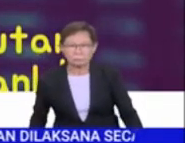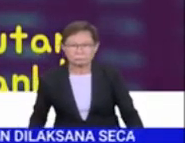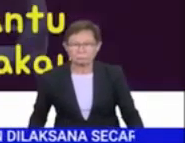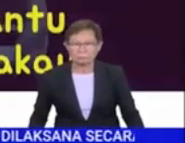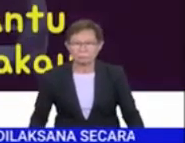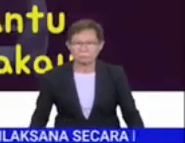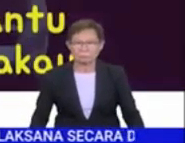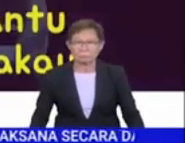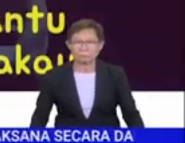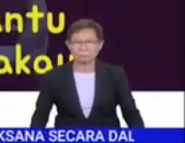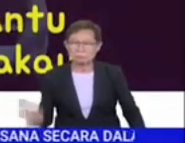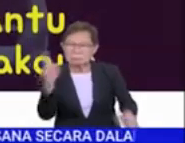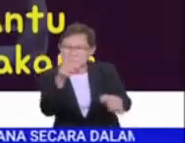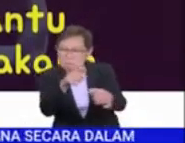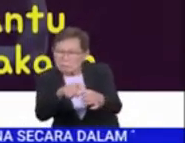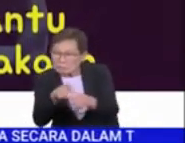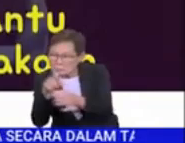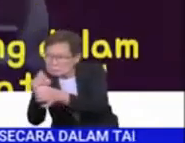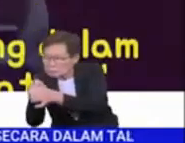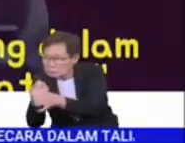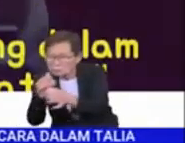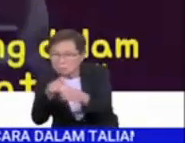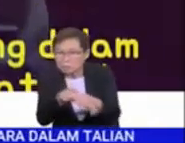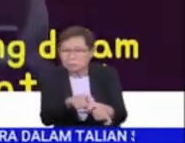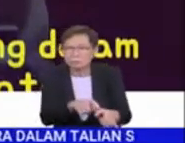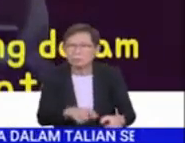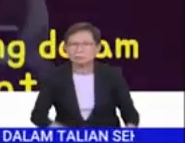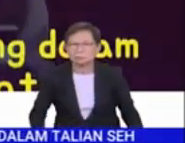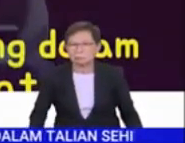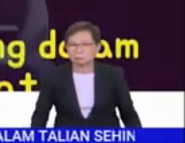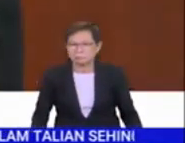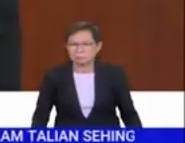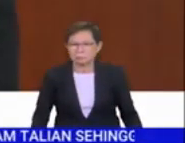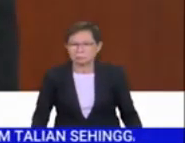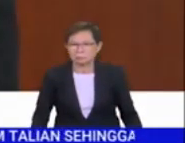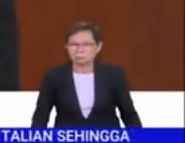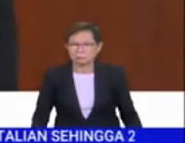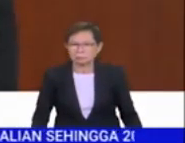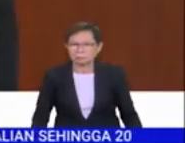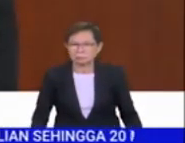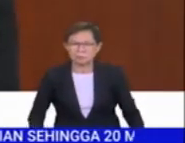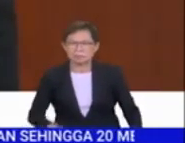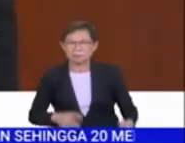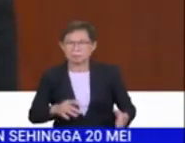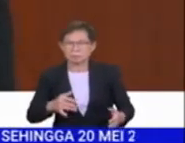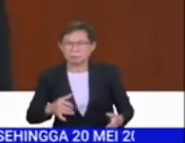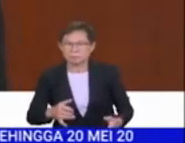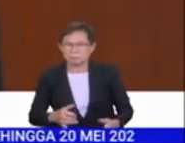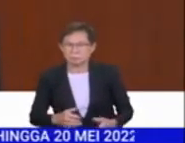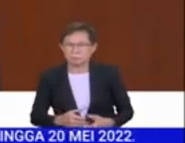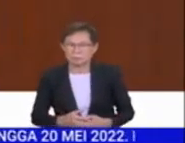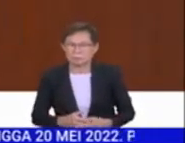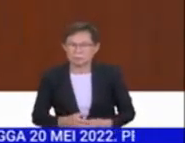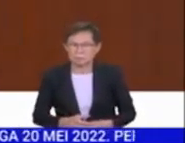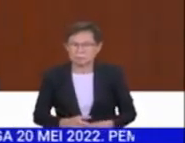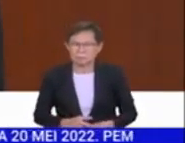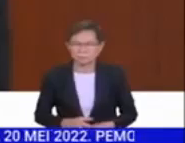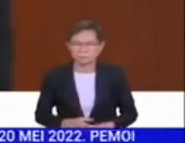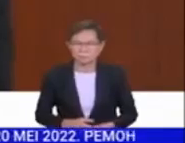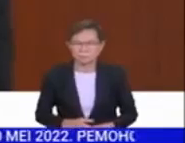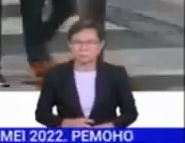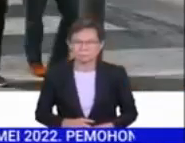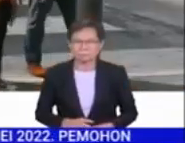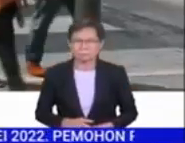dia pancing targetlah kita semua. Sedar atau tidak sedar, maklumat kita dekat public